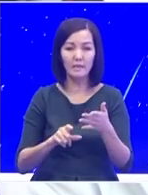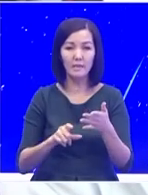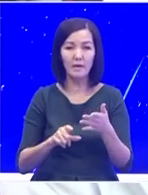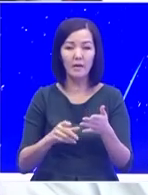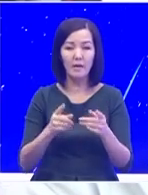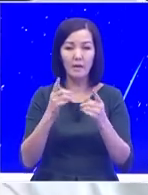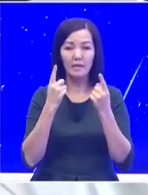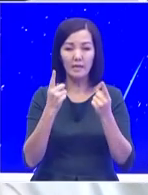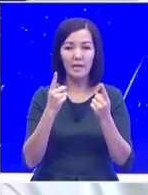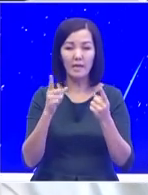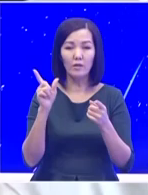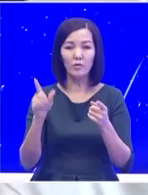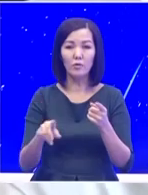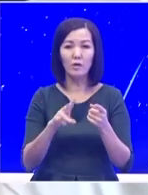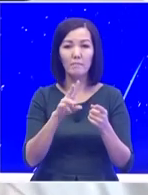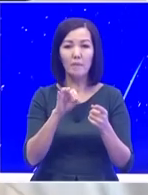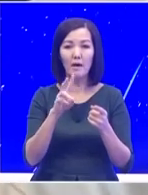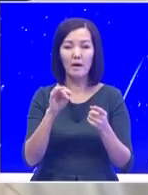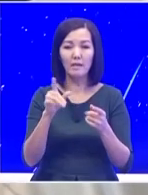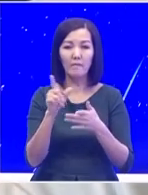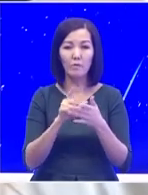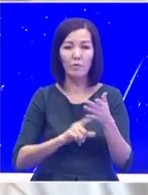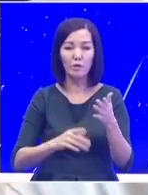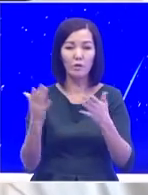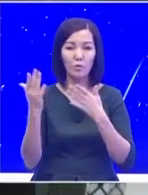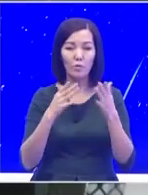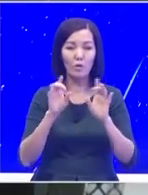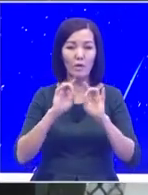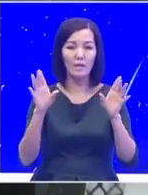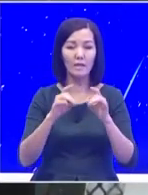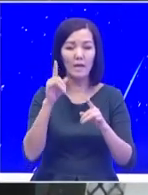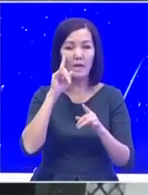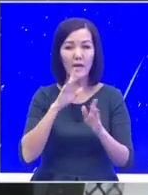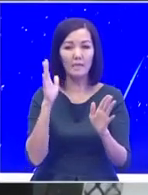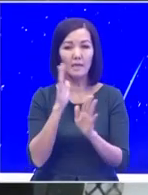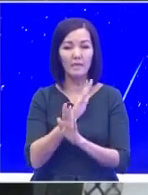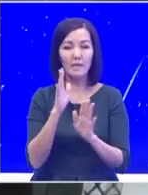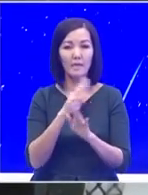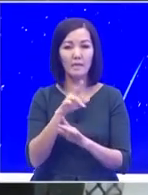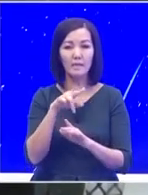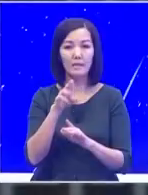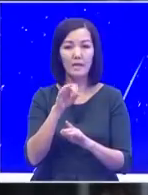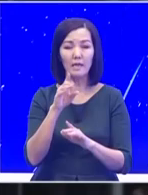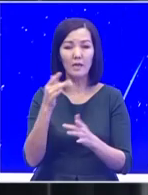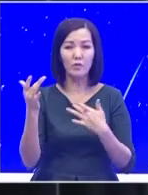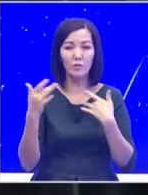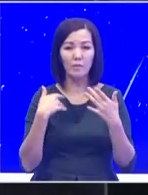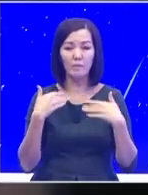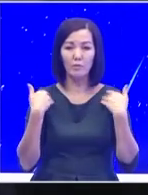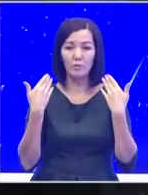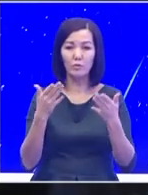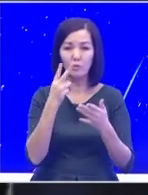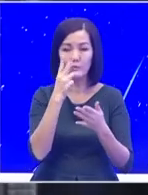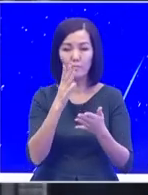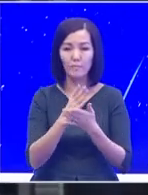дарынды дарабоз ақынның өлеңдері оқылды. Қазақ әйелінің тағдыры суреттелген Дариға жүрек поэмасы сахналанды.